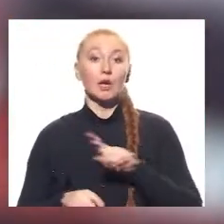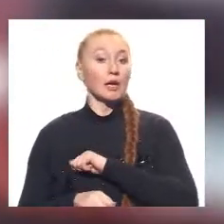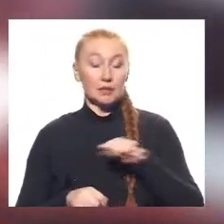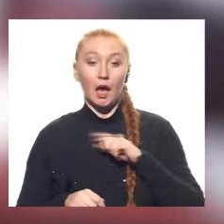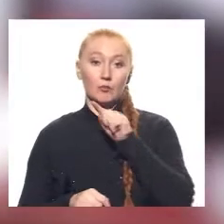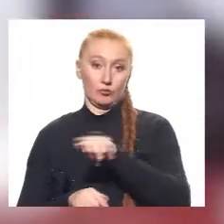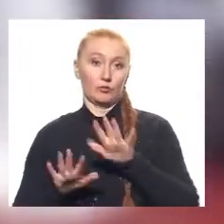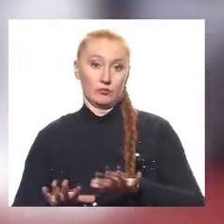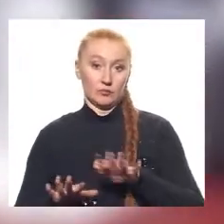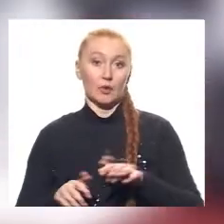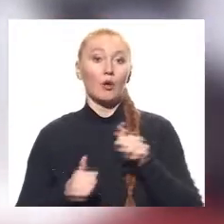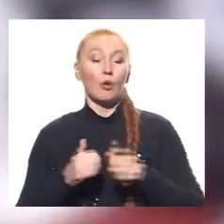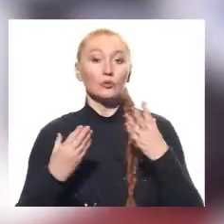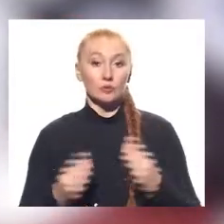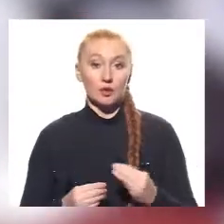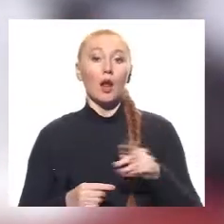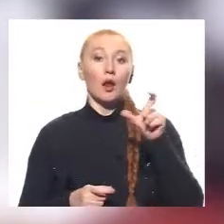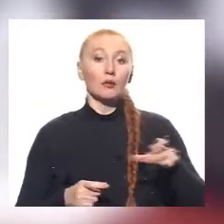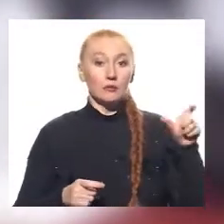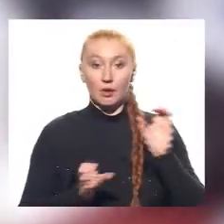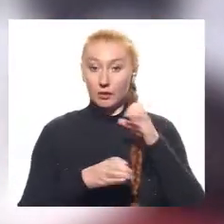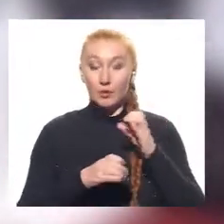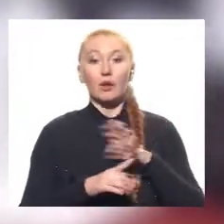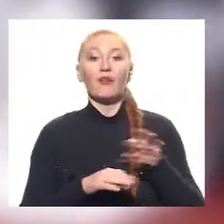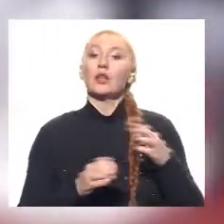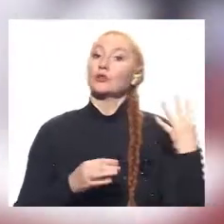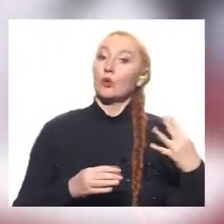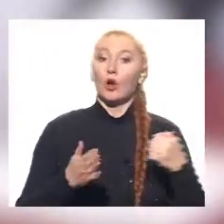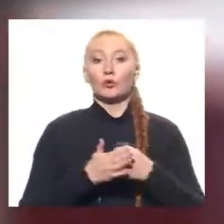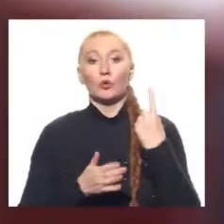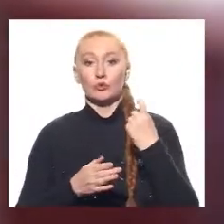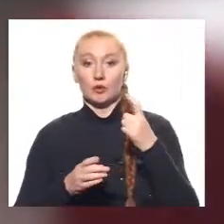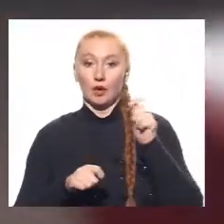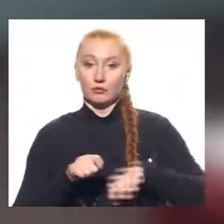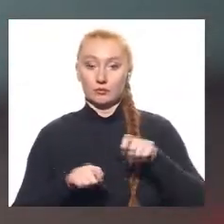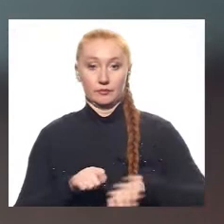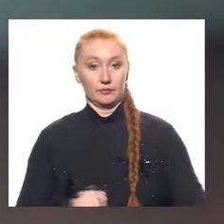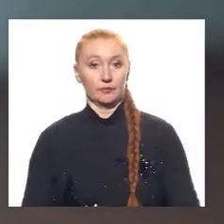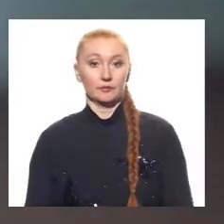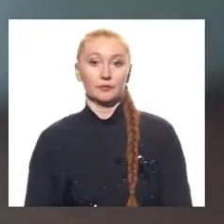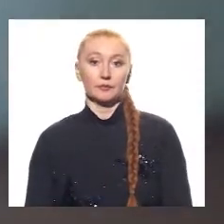них. Кожного дня лаборанти проводять від 40 до 100 досліджень.